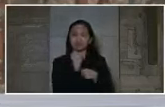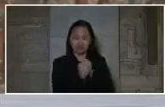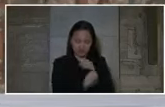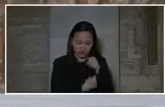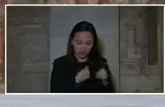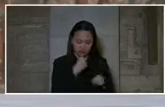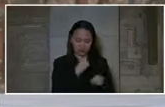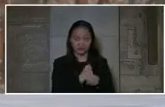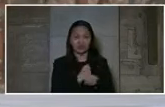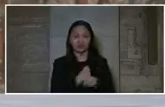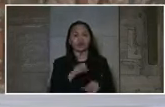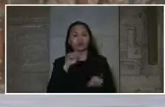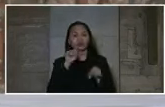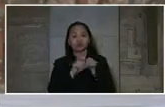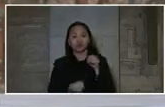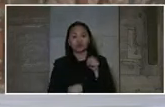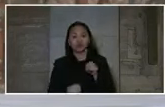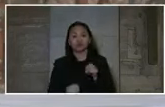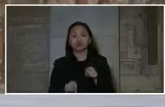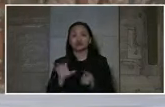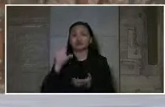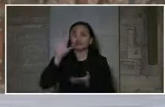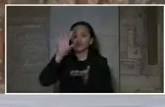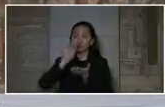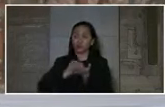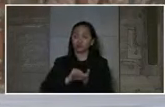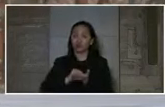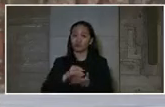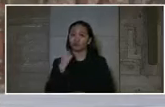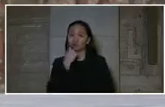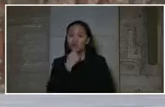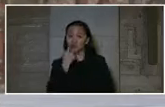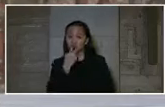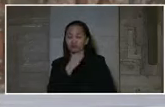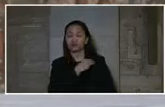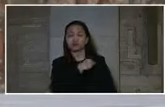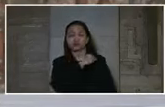Kaya naman, tularan natin ang mahal na Birhen